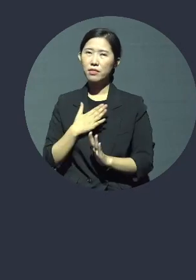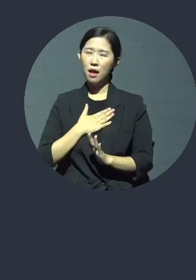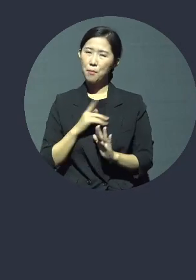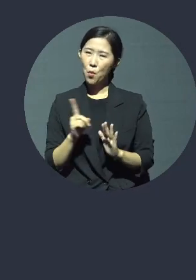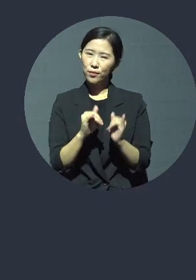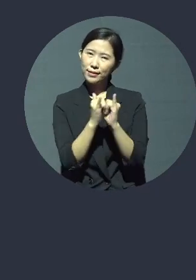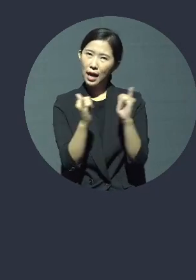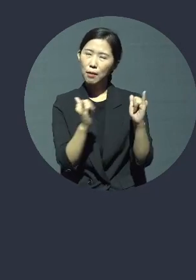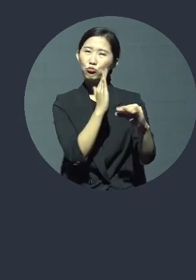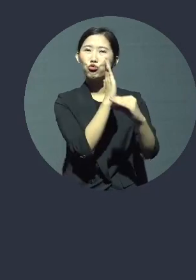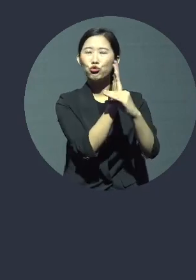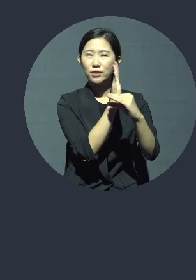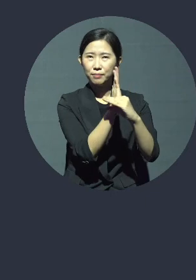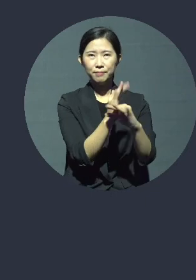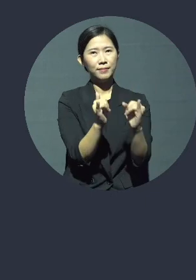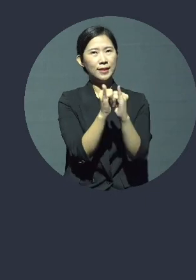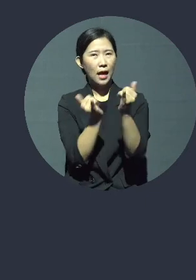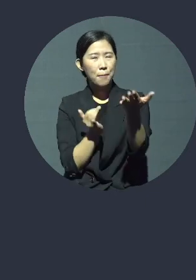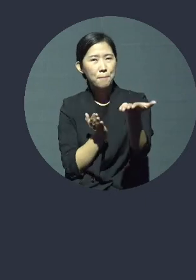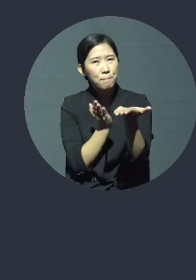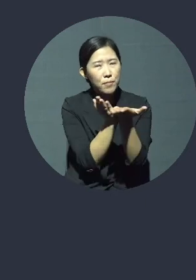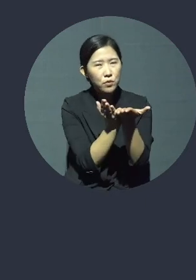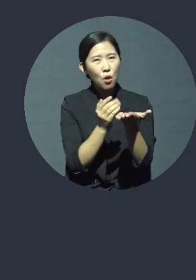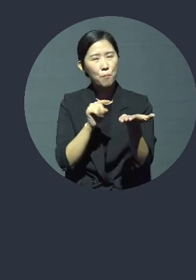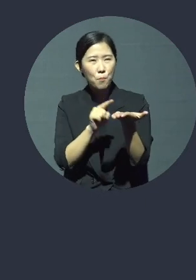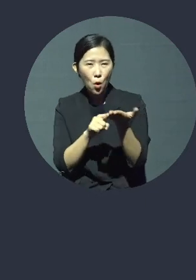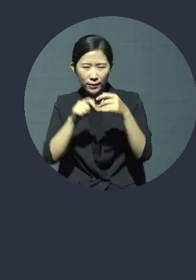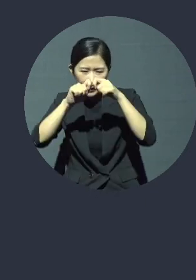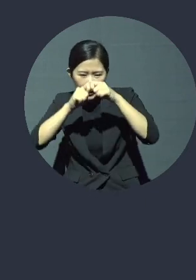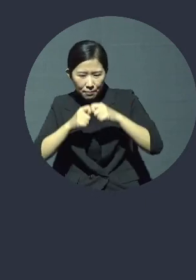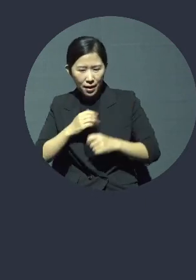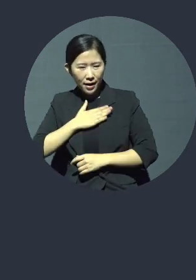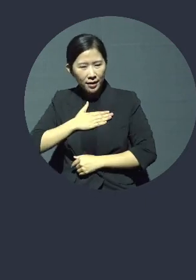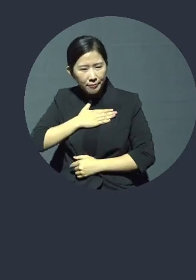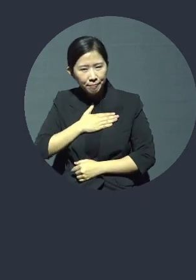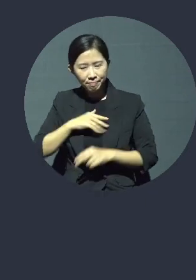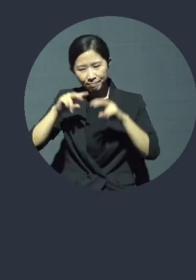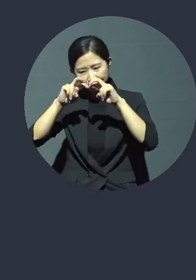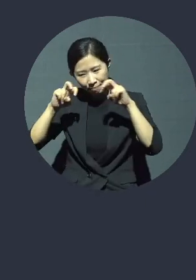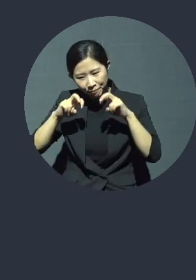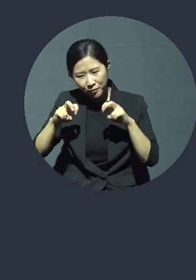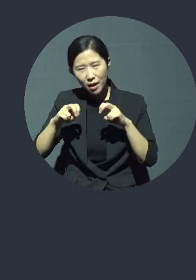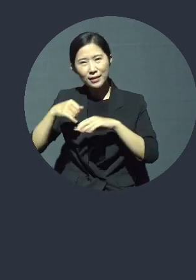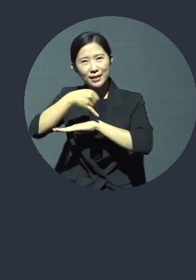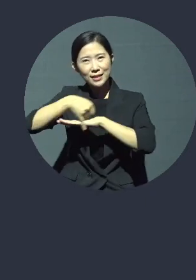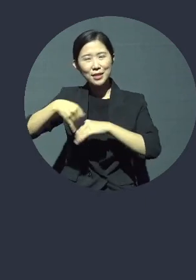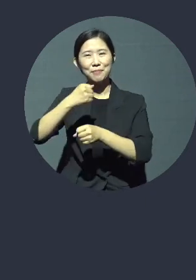중심으로, 사람 중심으로 세밀하게 모든 것들을 살피시기를 진심으로 응원 드리면서